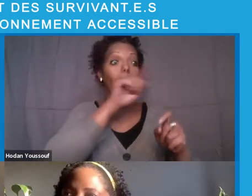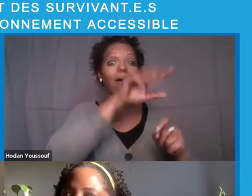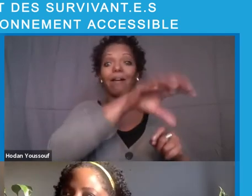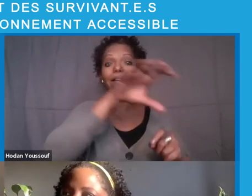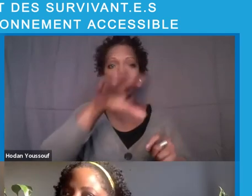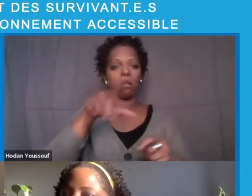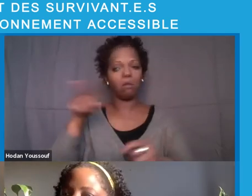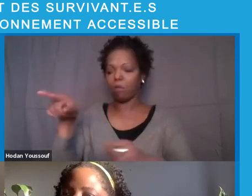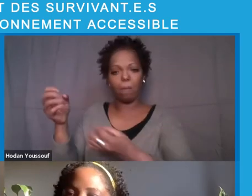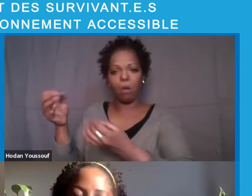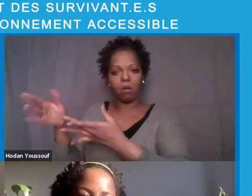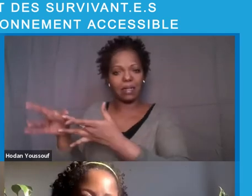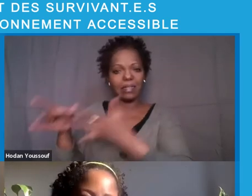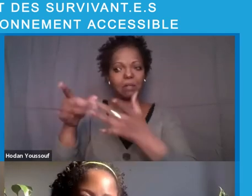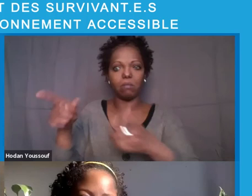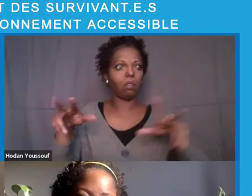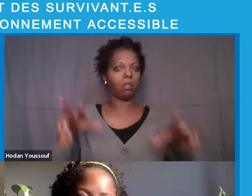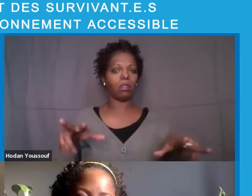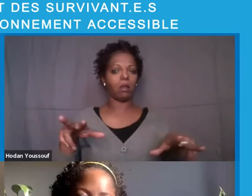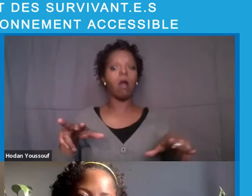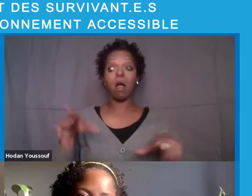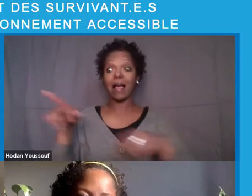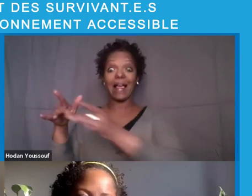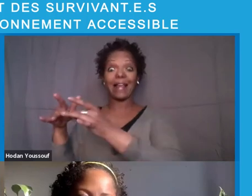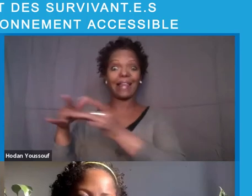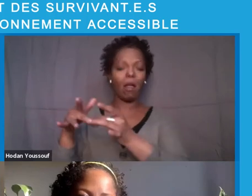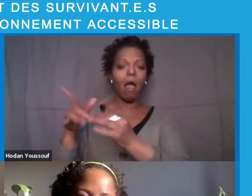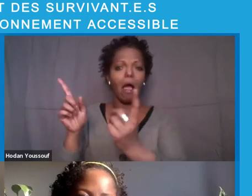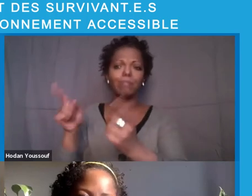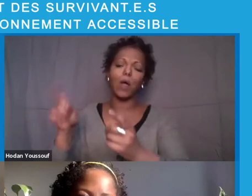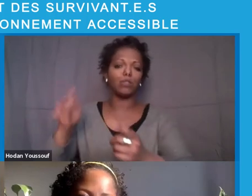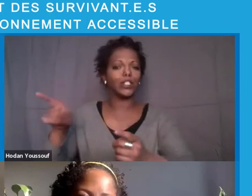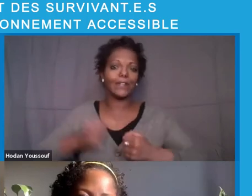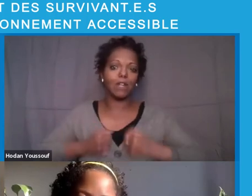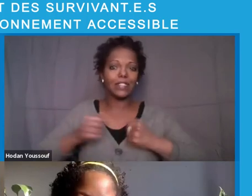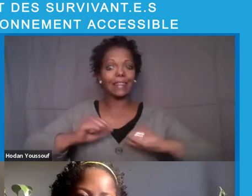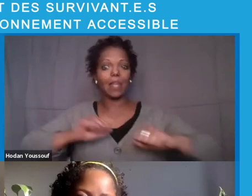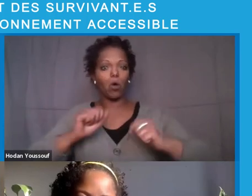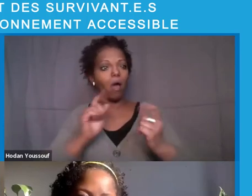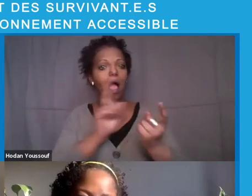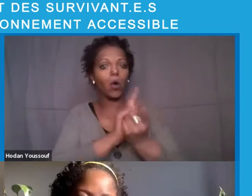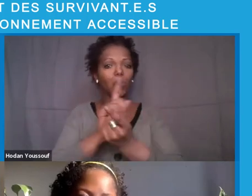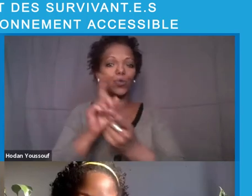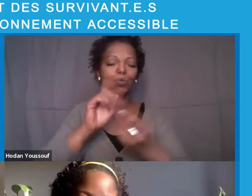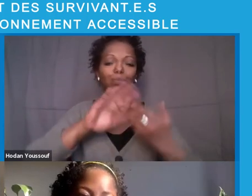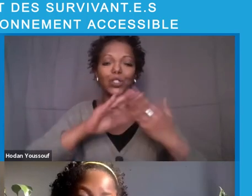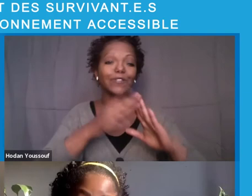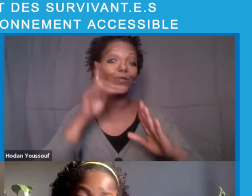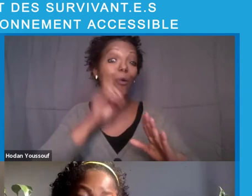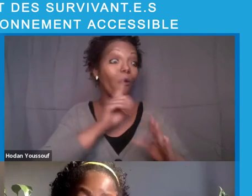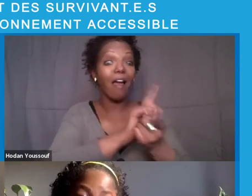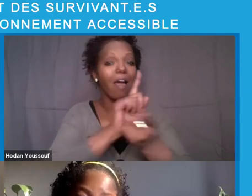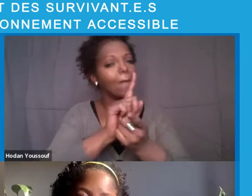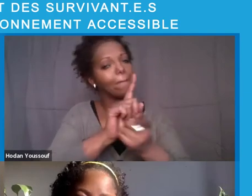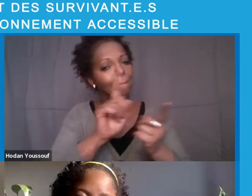de ressources. Donc, ils doivent aller dans des organismes de personnes sourdes pour aller chercher ces références-là. Et